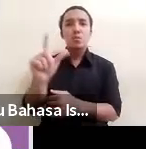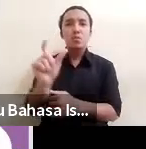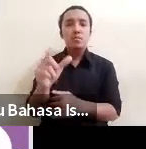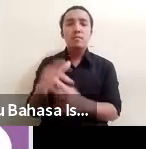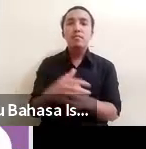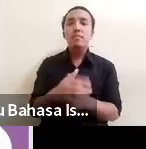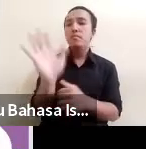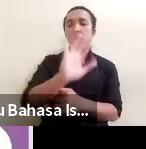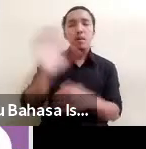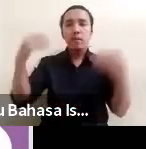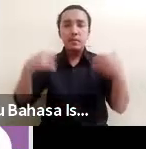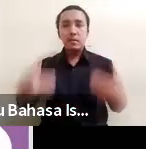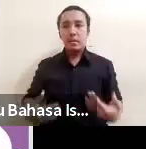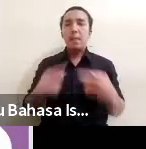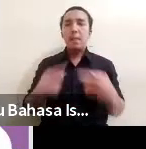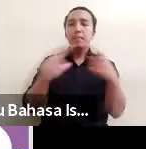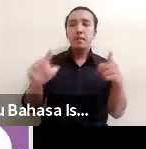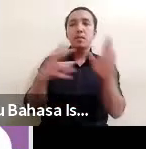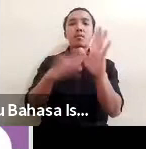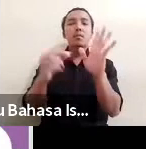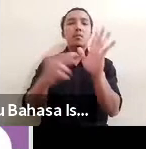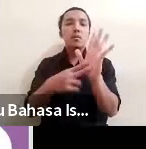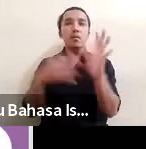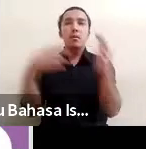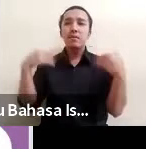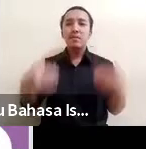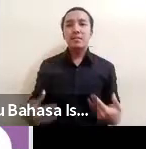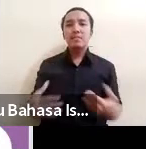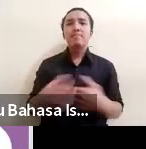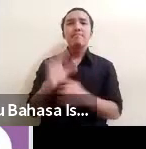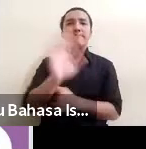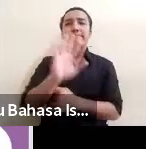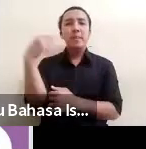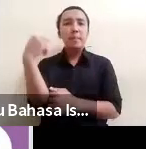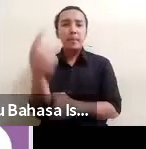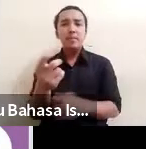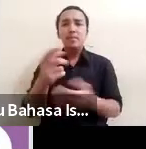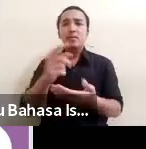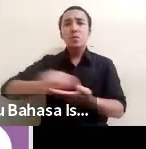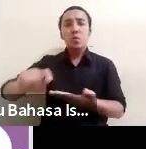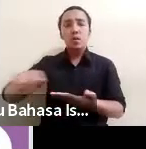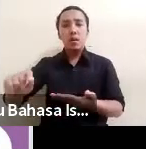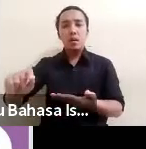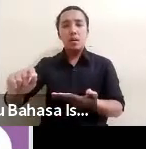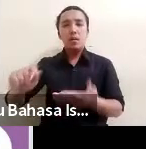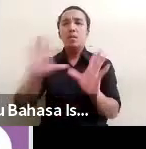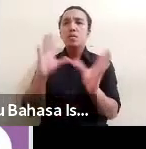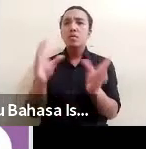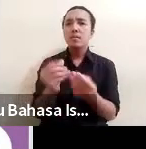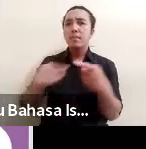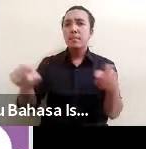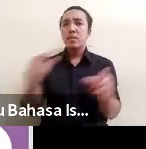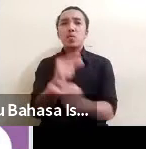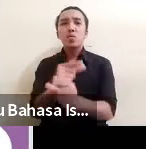sampai ada sekolah inklusi tetapi gurunya tidak inklusi. Gurunya tidak punya dasar-dasar bagaimana